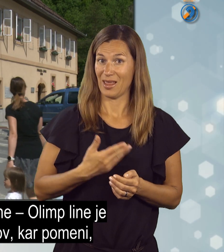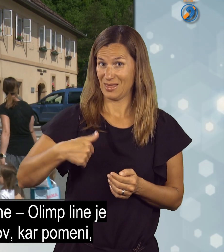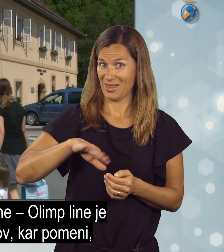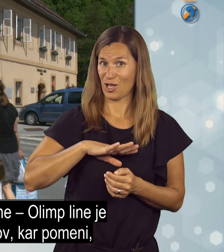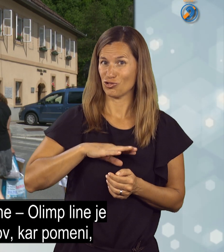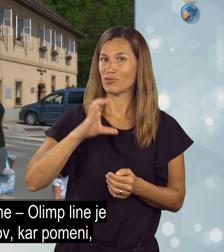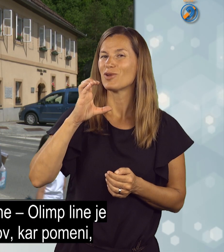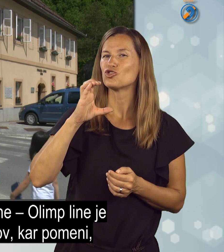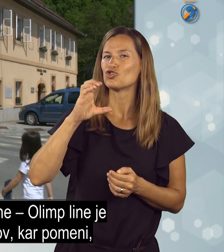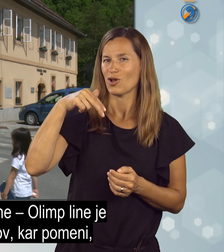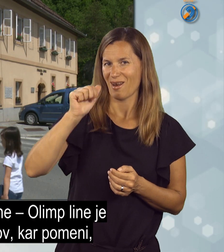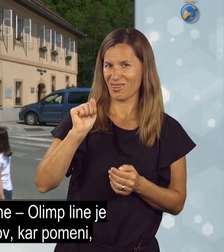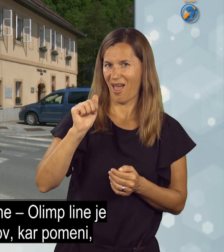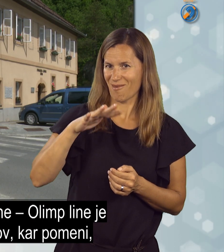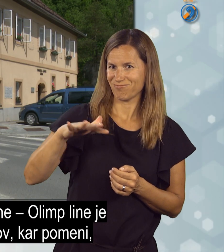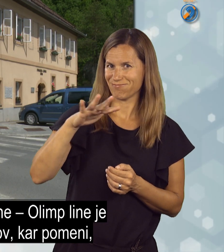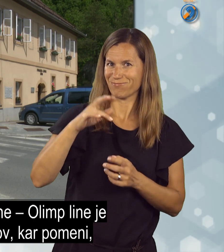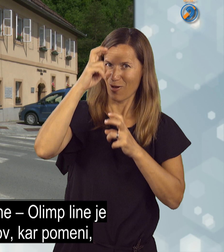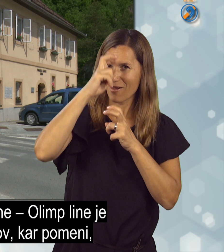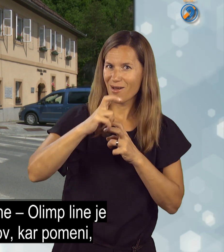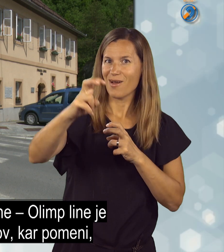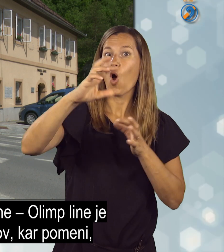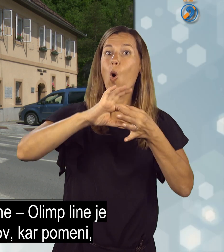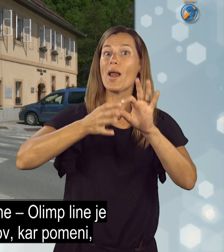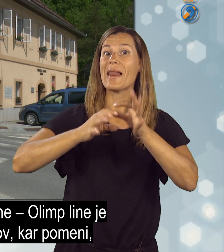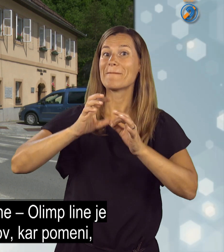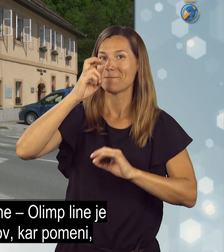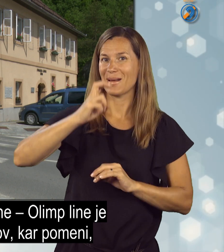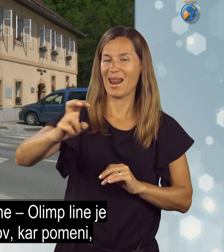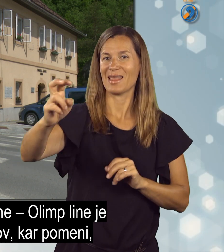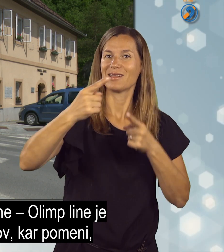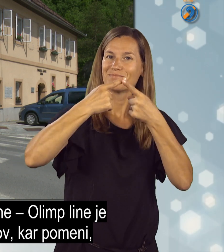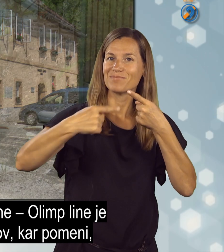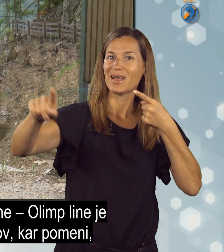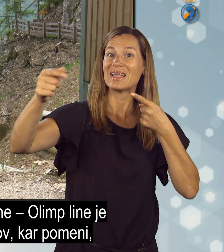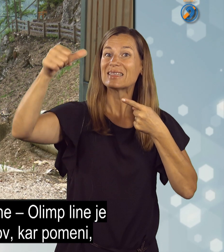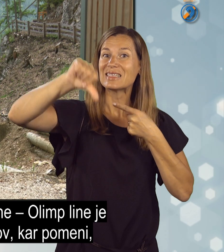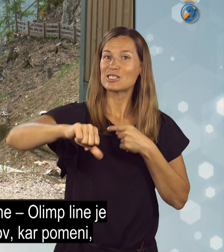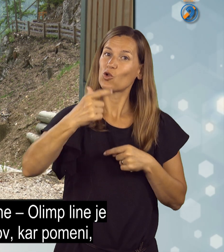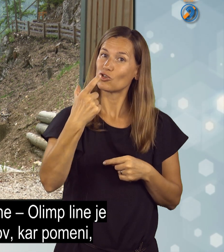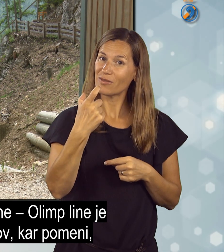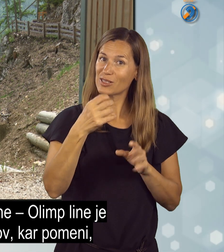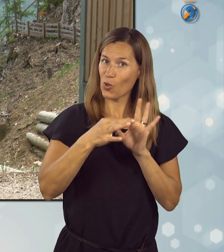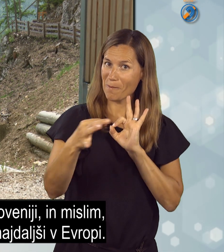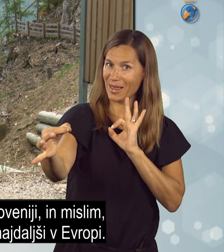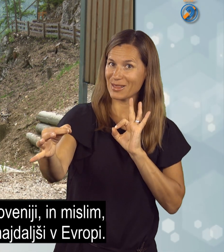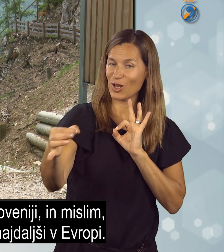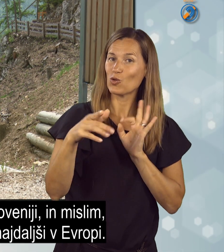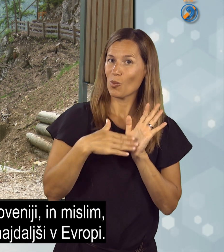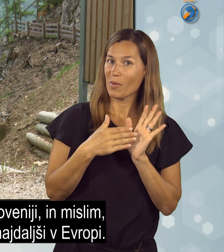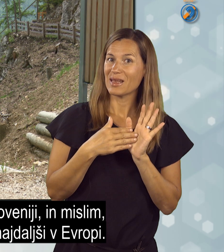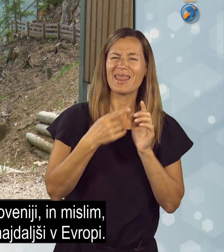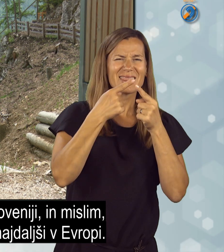Naš črjanski zipline, torej Olympline, je dolg 1200 metrov, kar pomeni, da